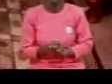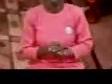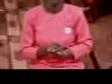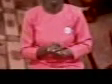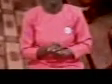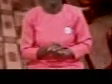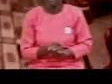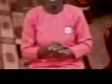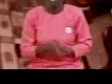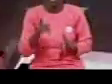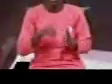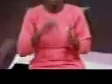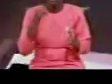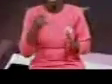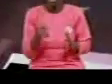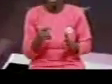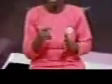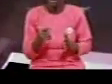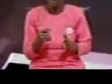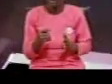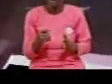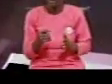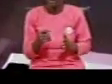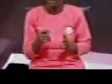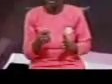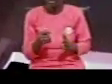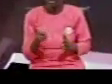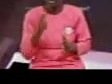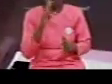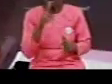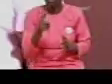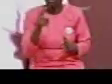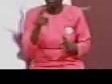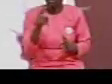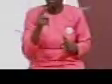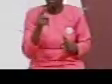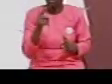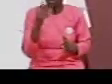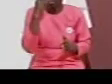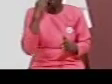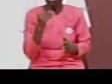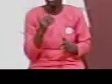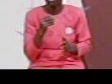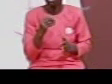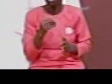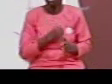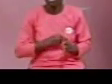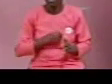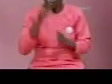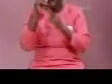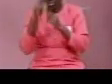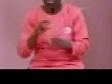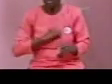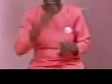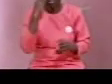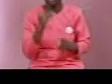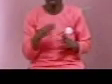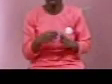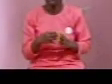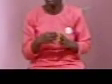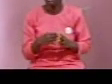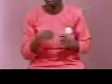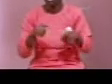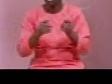ايوه مالك بيه؟ في ايه يا صلاح؟ هو انت كنت نايم ولا ايه؟ اسف يا فندم معلش النوم غلبني. معلش